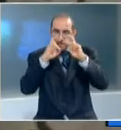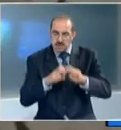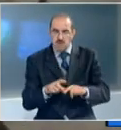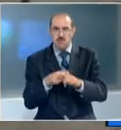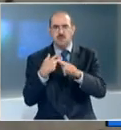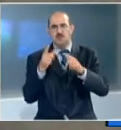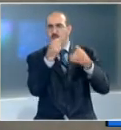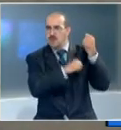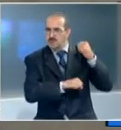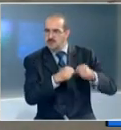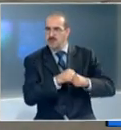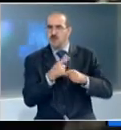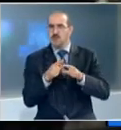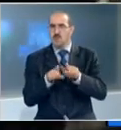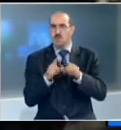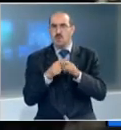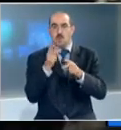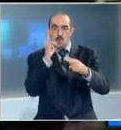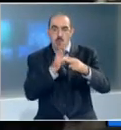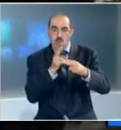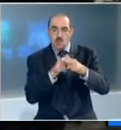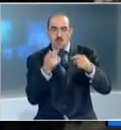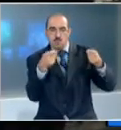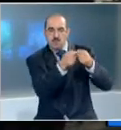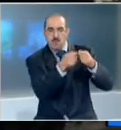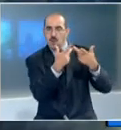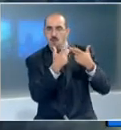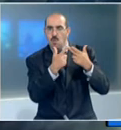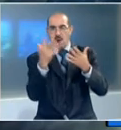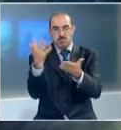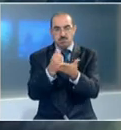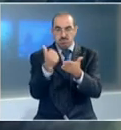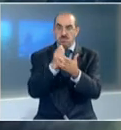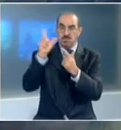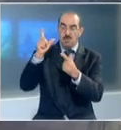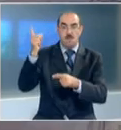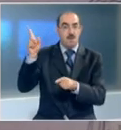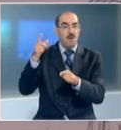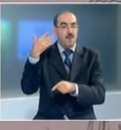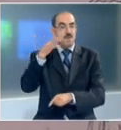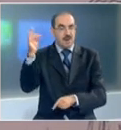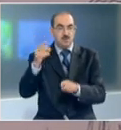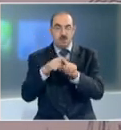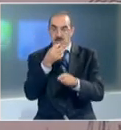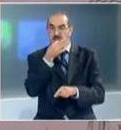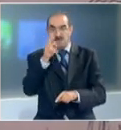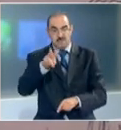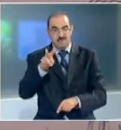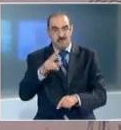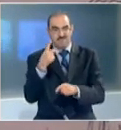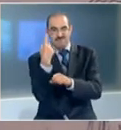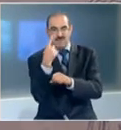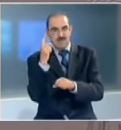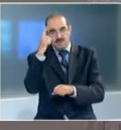من القضايا المعرفية، اسم يقترن بالنضال والانتصارات التي شهد له بها الأعداء قبل الأصدقاء، والميزة التي جمع